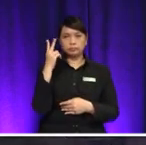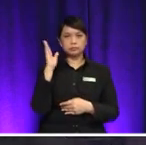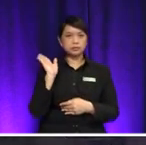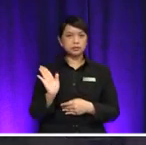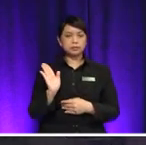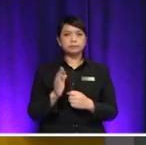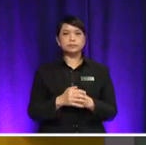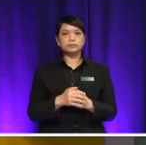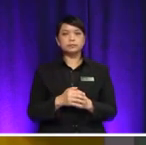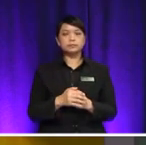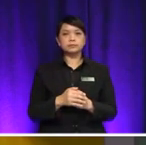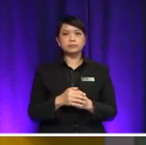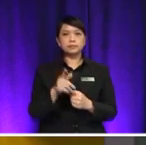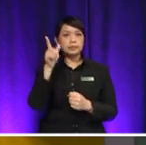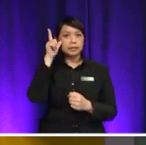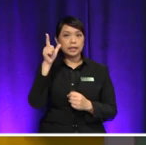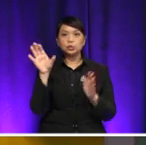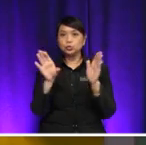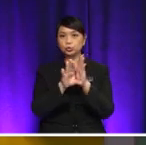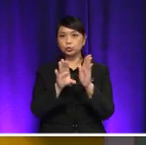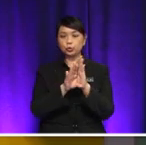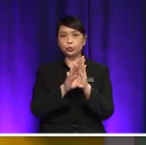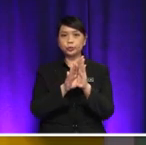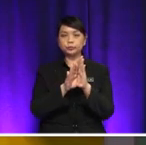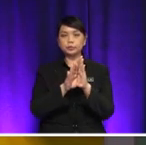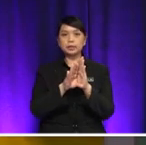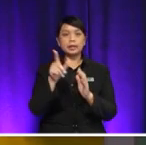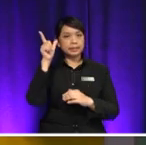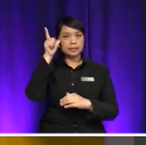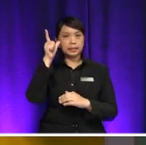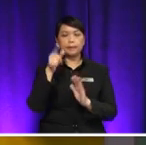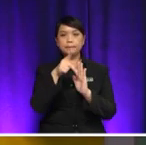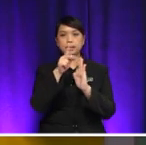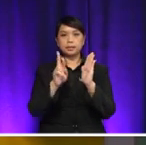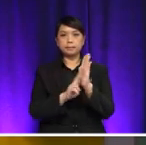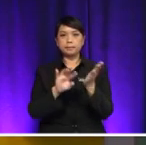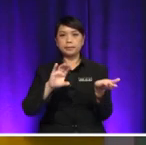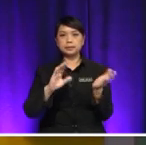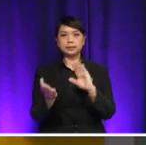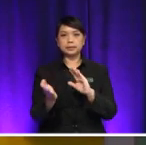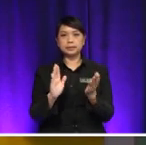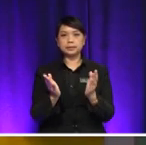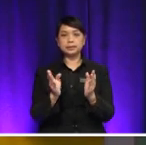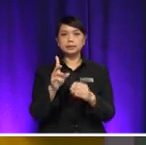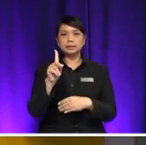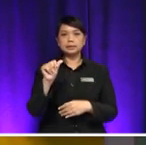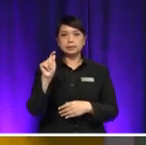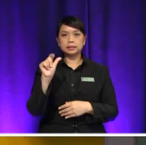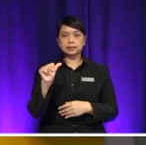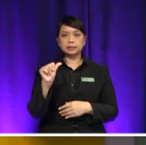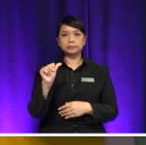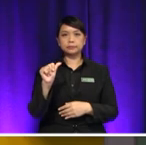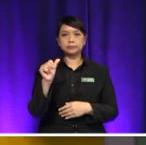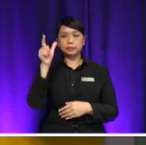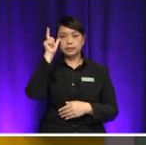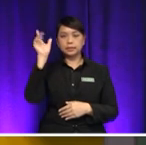saya anak bawa contoh tentang perbandingan data oke itu contohnya pengikut bilangan-pengkut Irfan pada